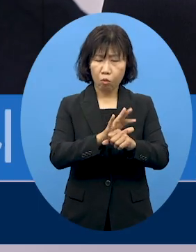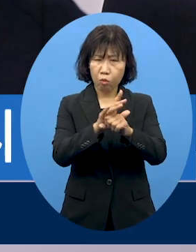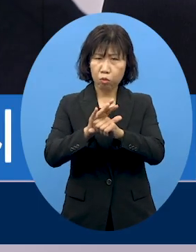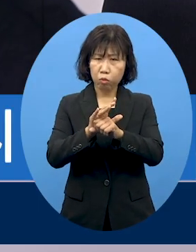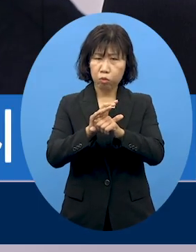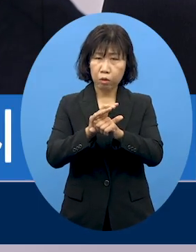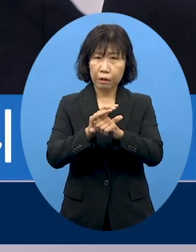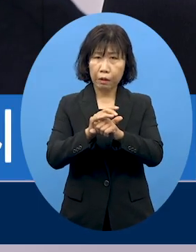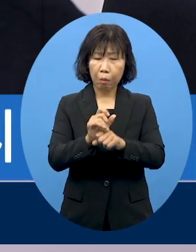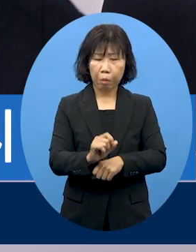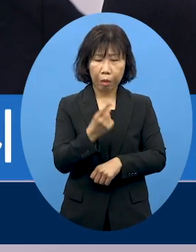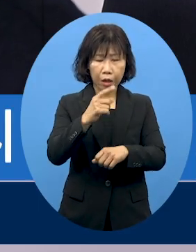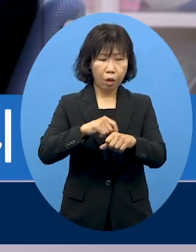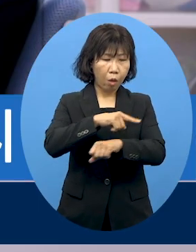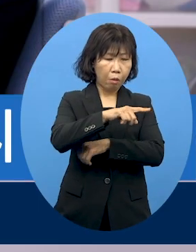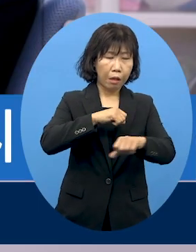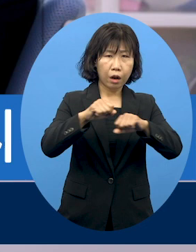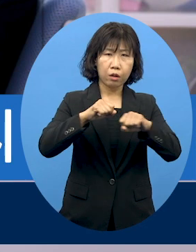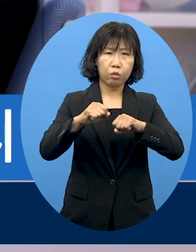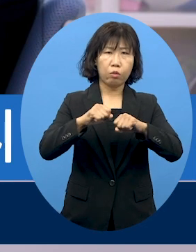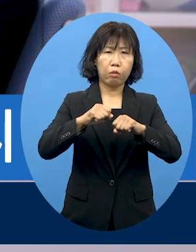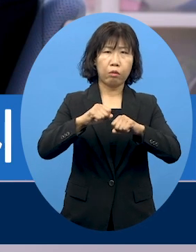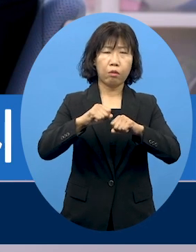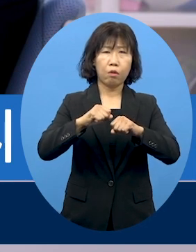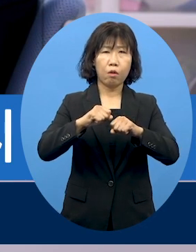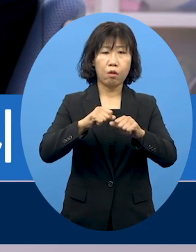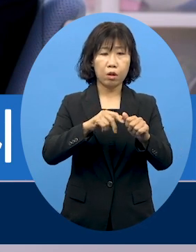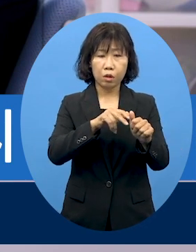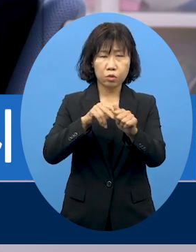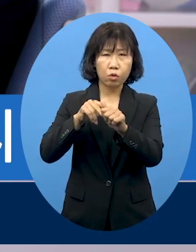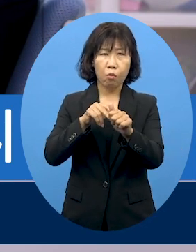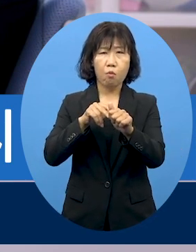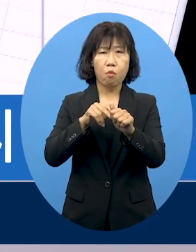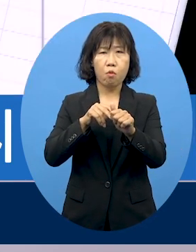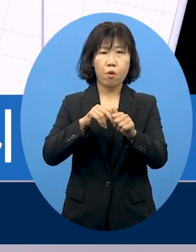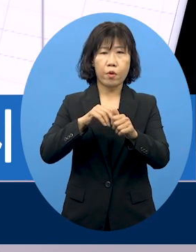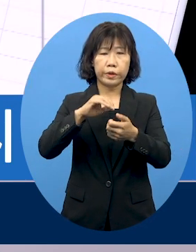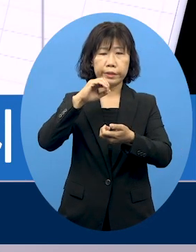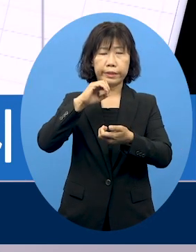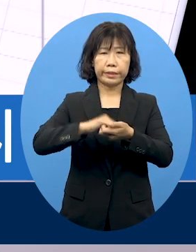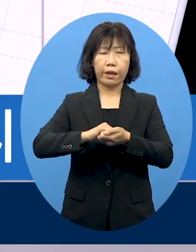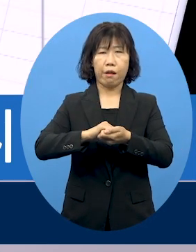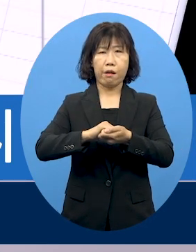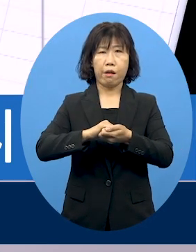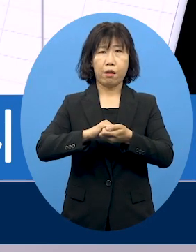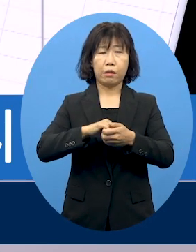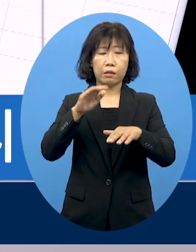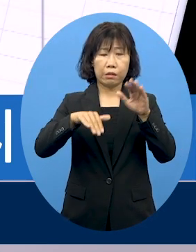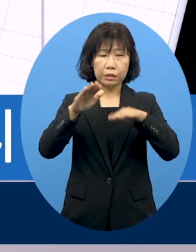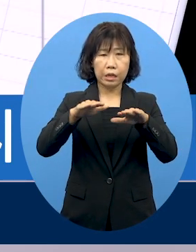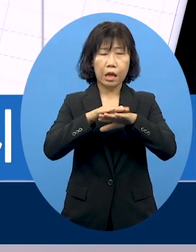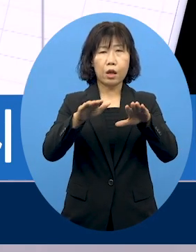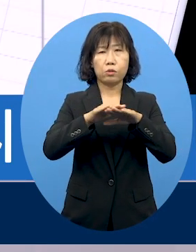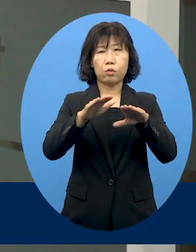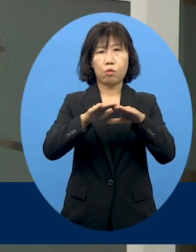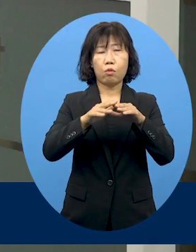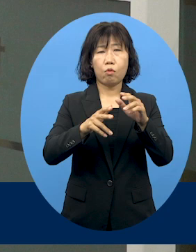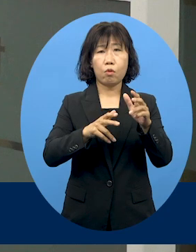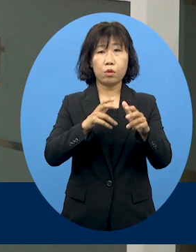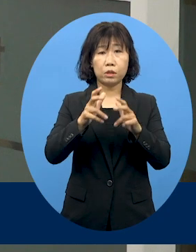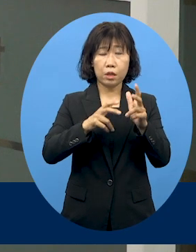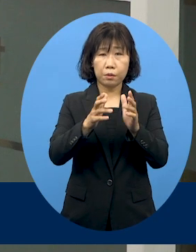코넬 그롬 외부 활동이 제한된 구미 4 정보격차 해소를 위한 온라인 구민 정보화 교육이 진행됩니다